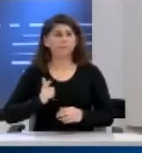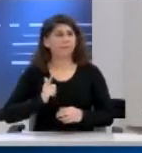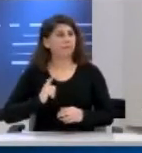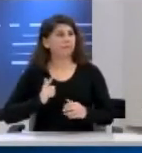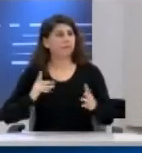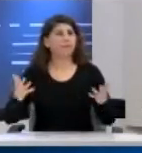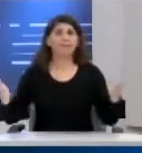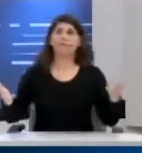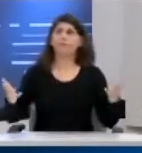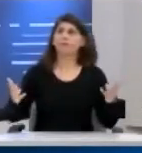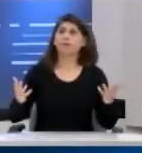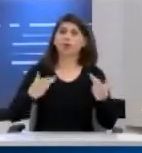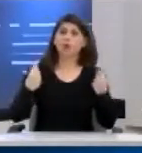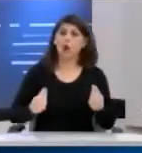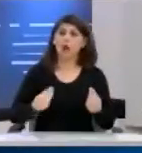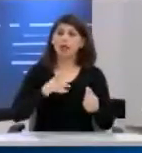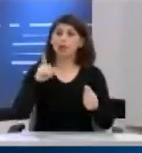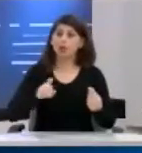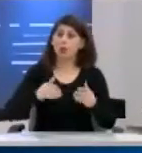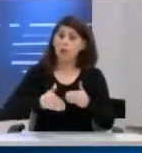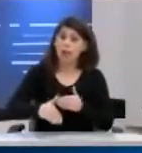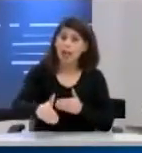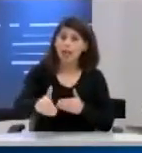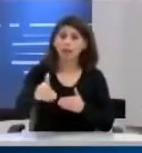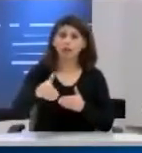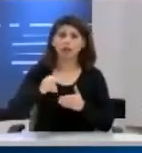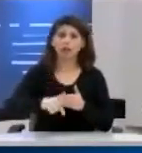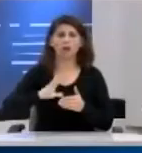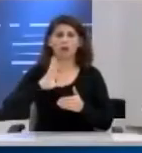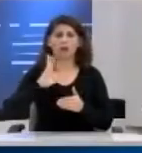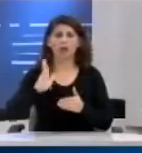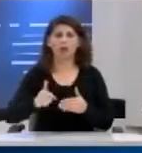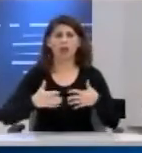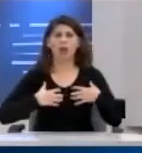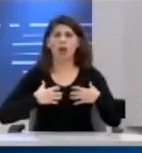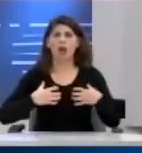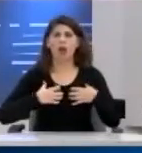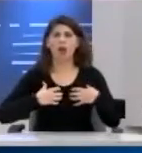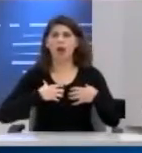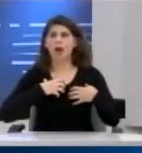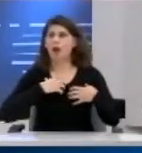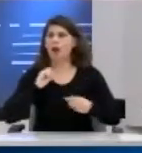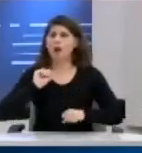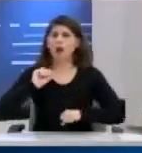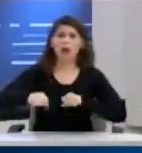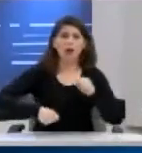Η προσμονή για μια καλύτερη ζωή έγινε ένας καθημερινός αγχωτικός αγώνας για επιβίωση.